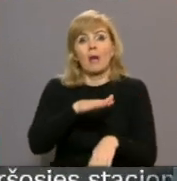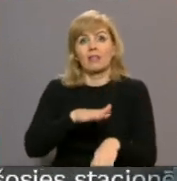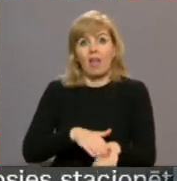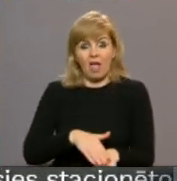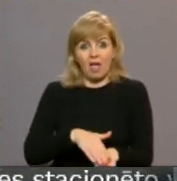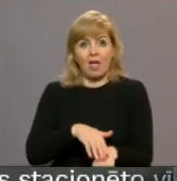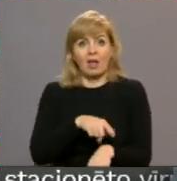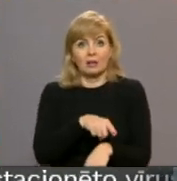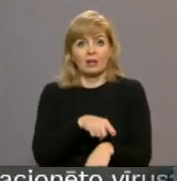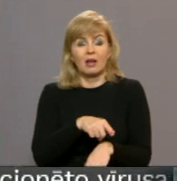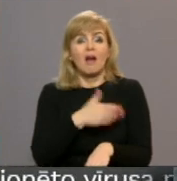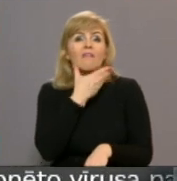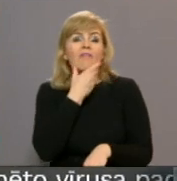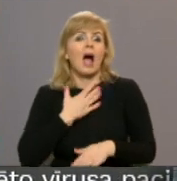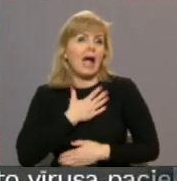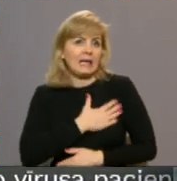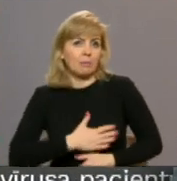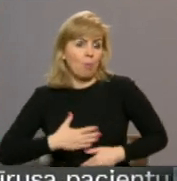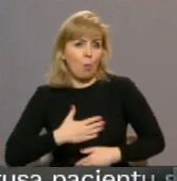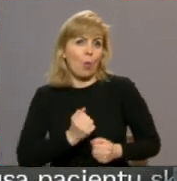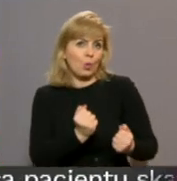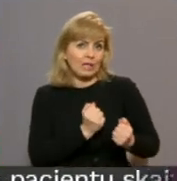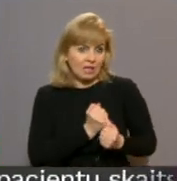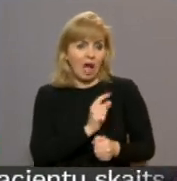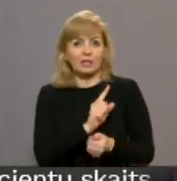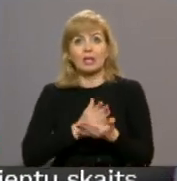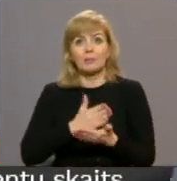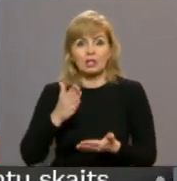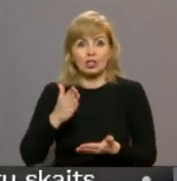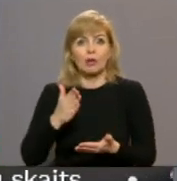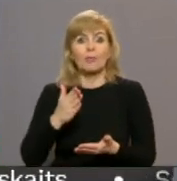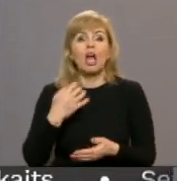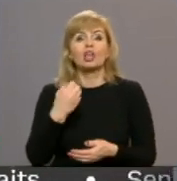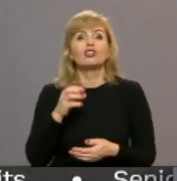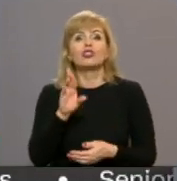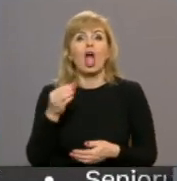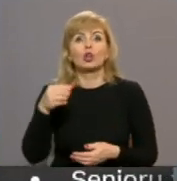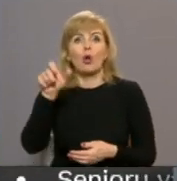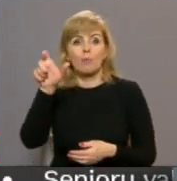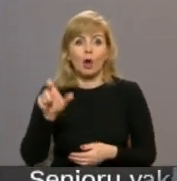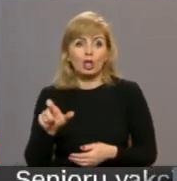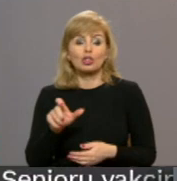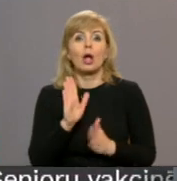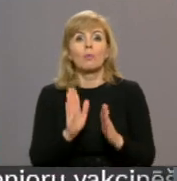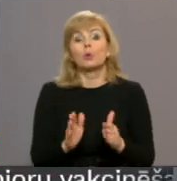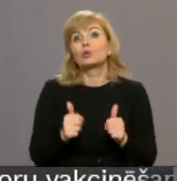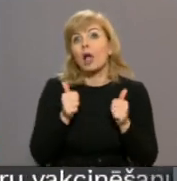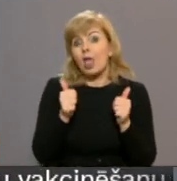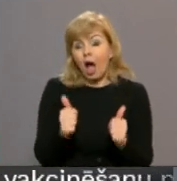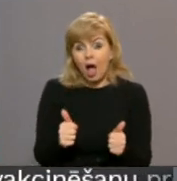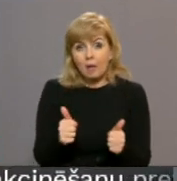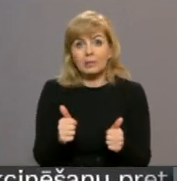ir nu, vāja imunitāte un tā tālāk, ka tas ir bīstami. Černobiļas un tas būs labi,